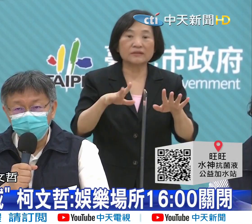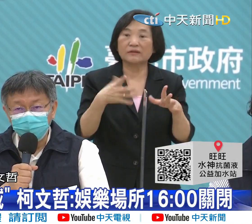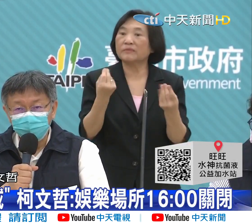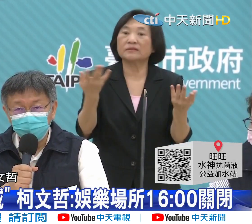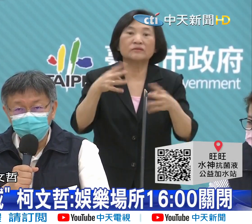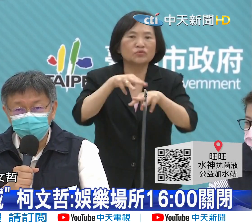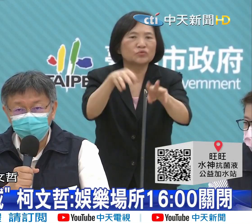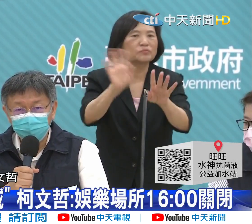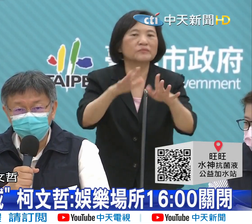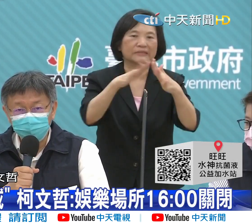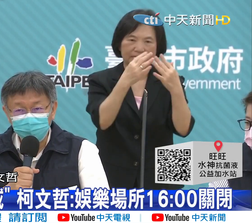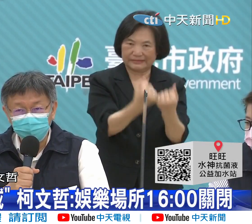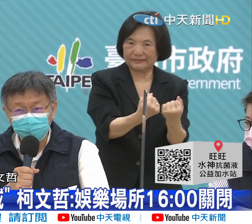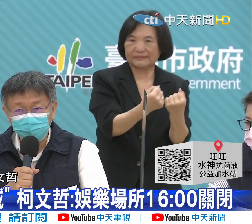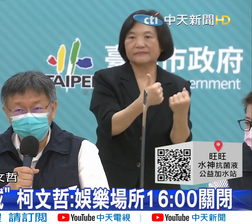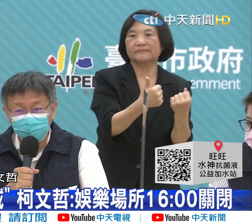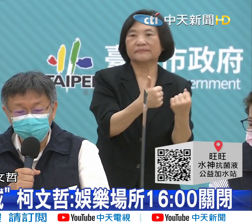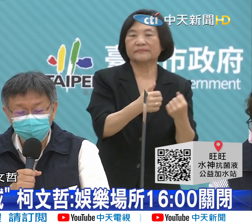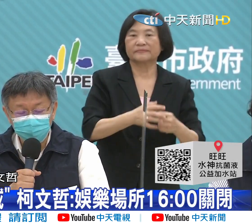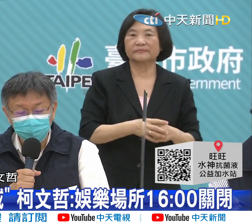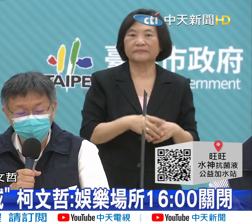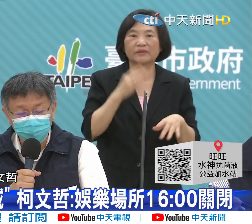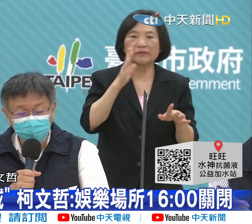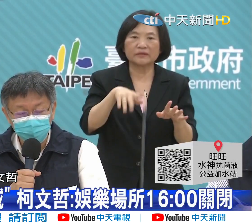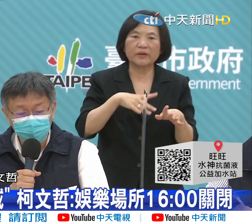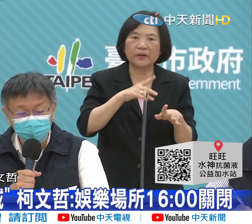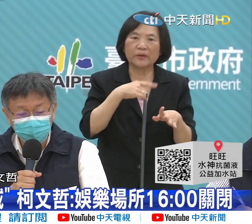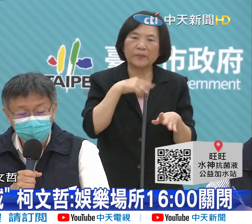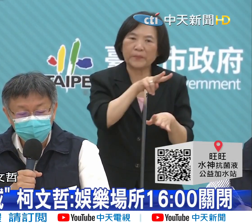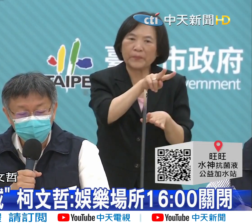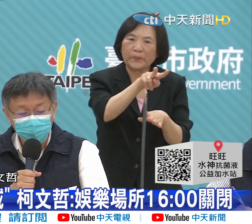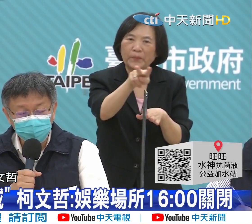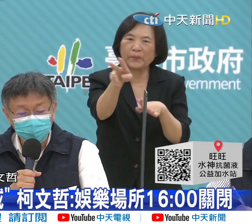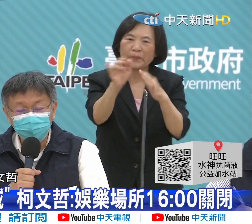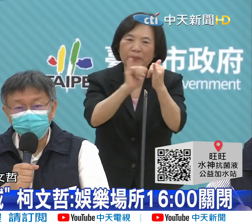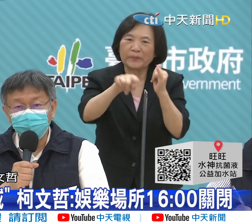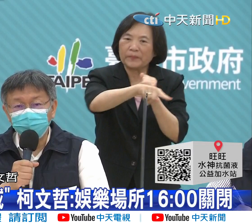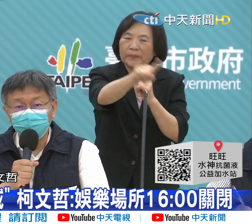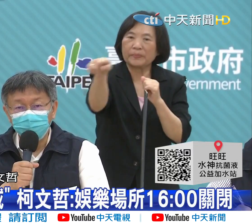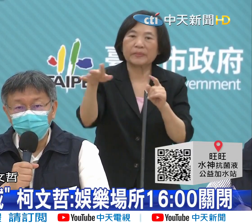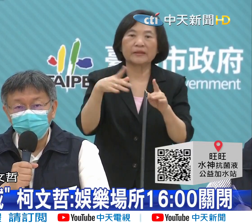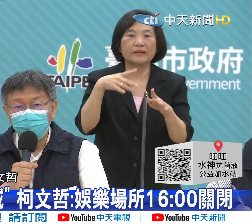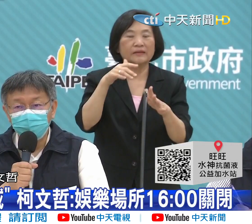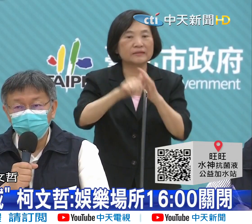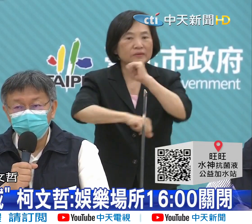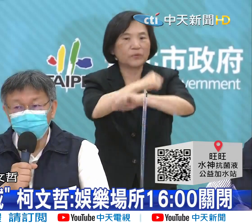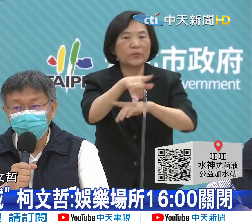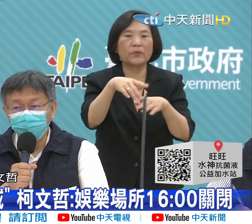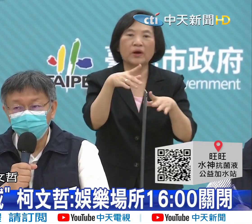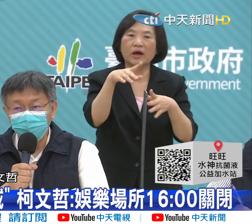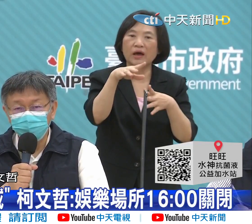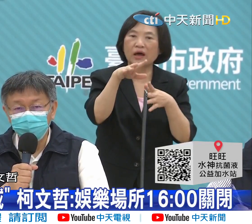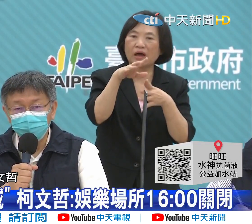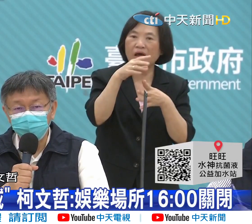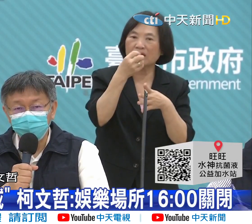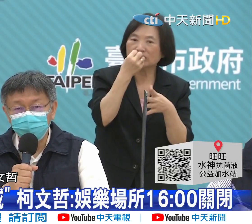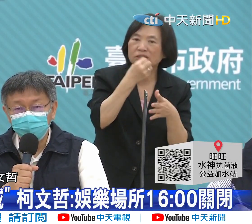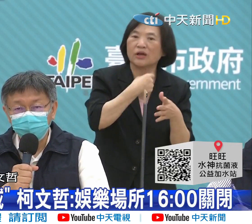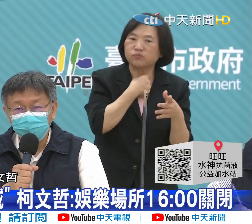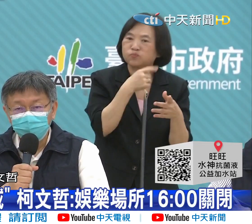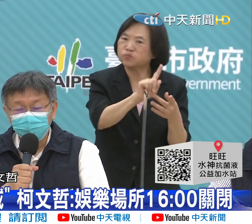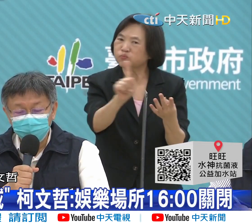里了。那包括我们整个市场上面除了民生必需品以外，其实我们都建